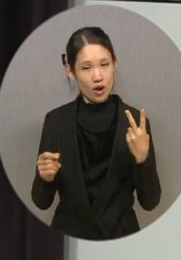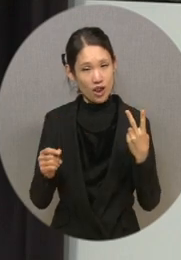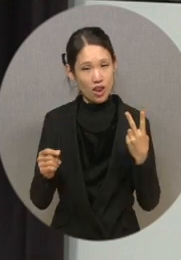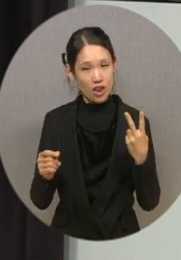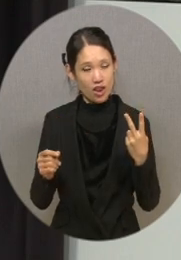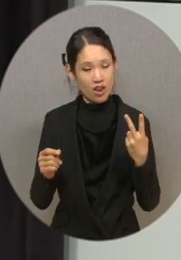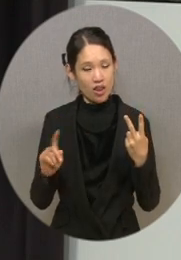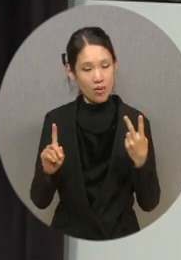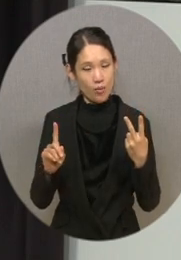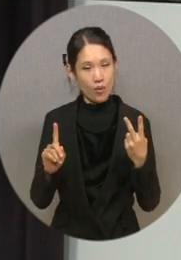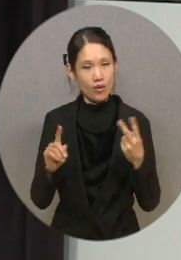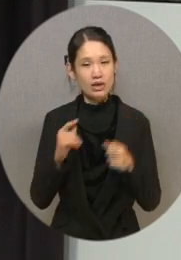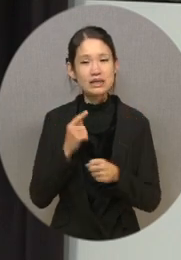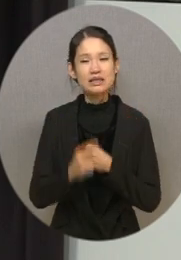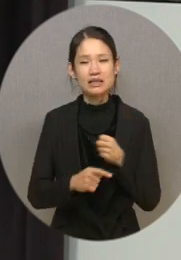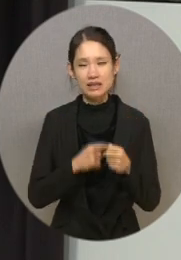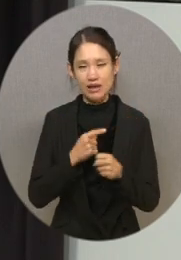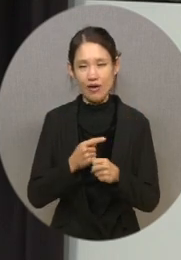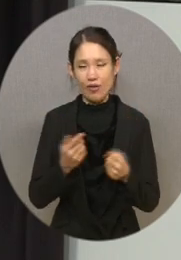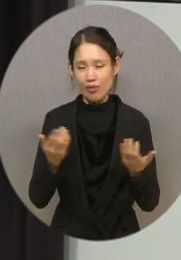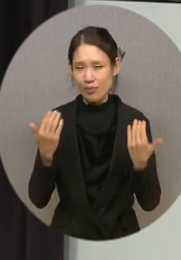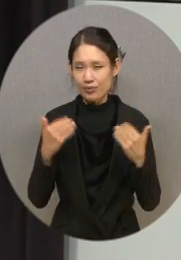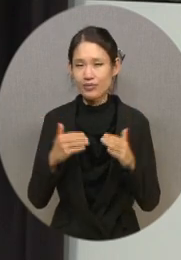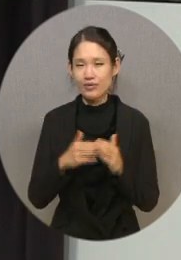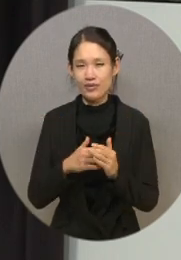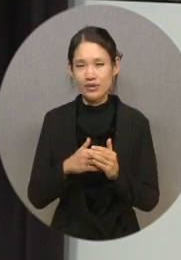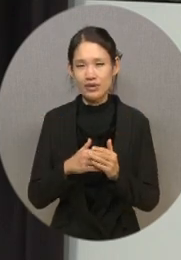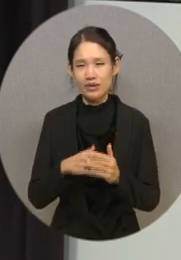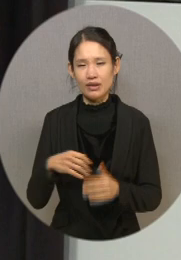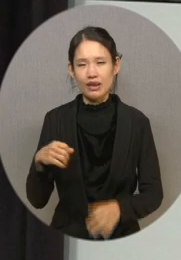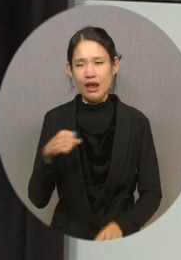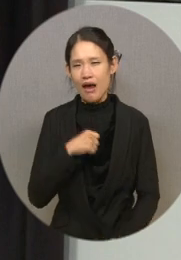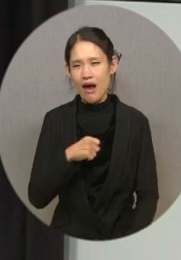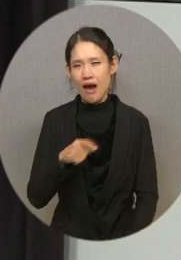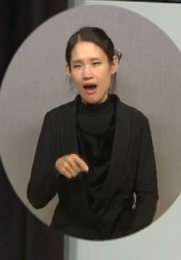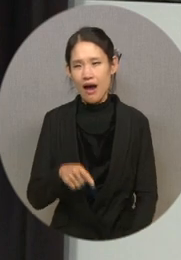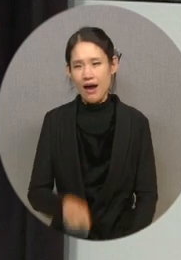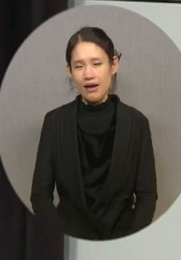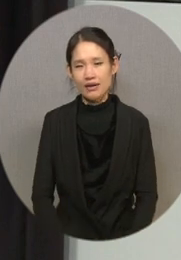지났으니까 1년 됐습니다. 1년이 좀 지났네요. 예. 아.